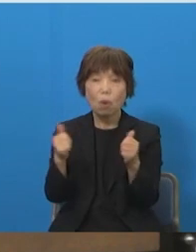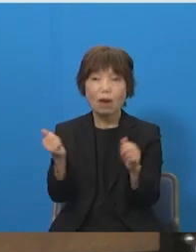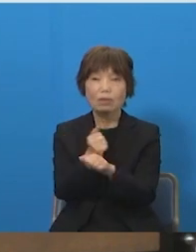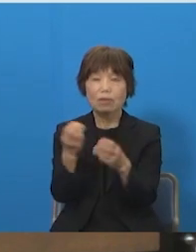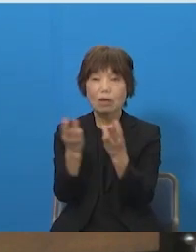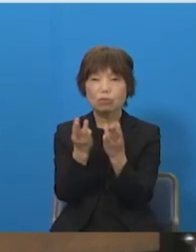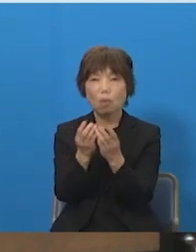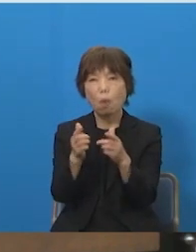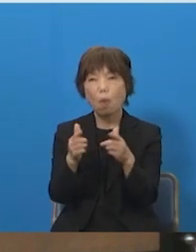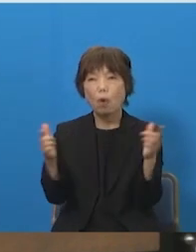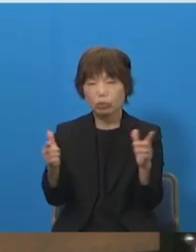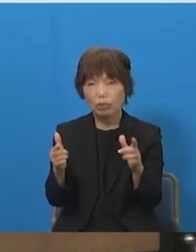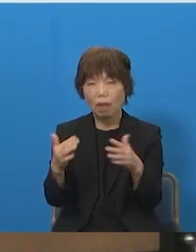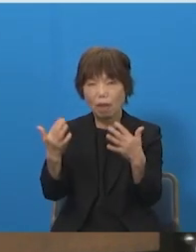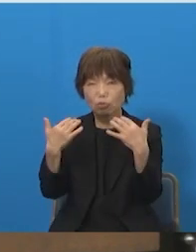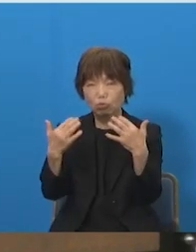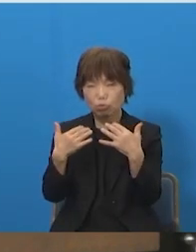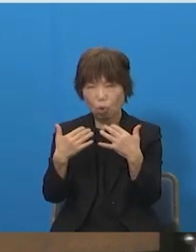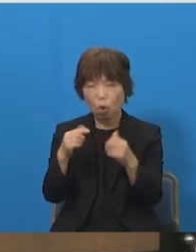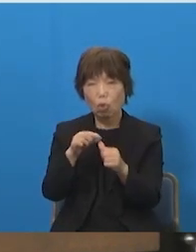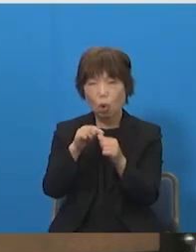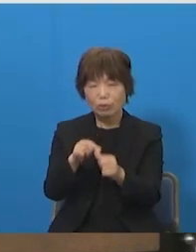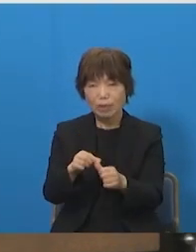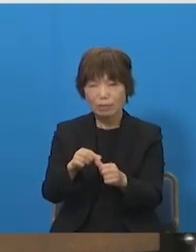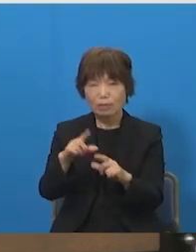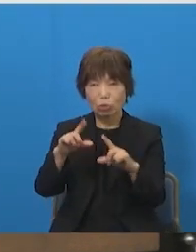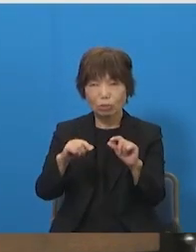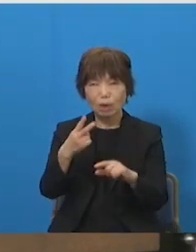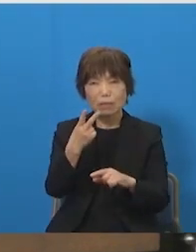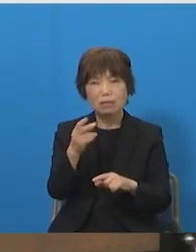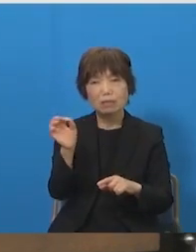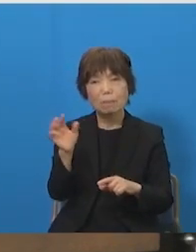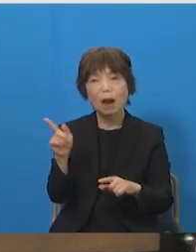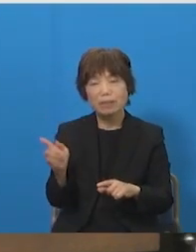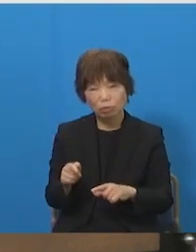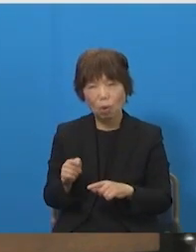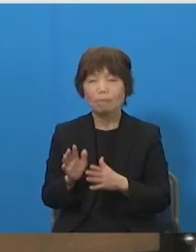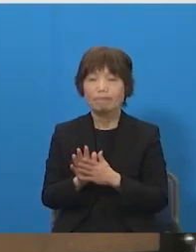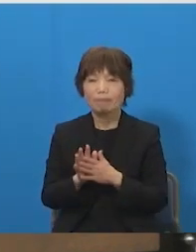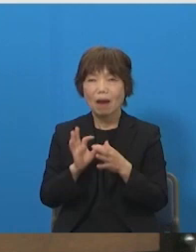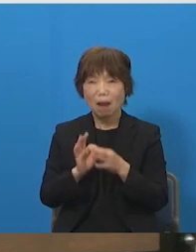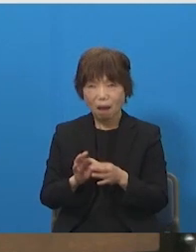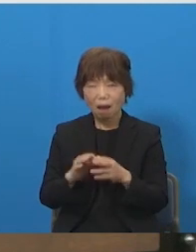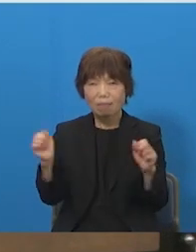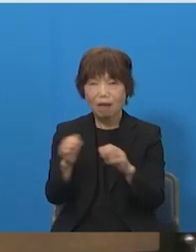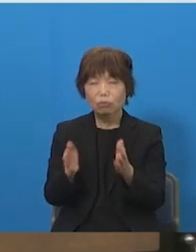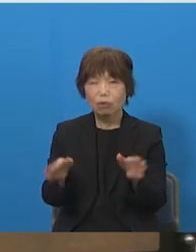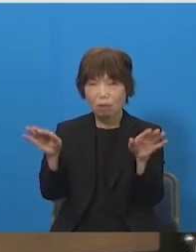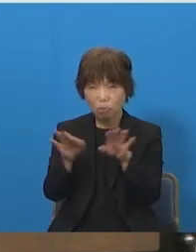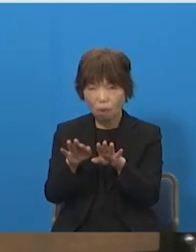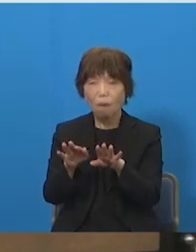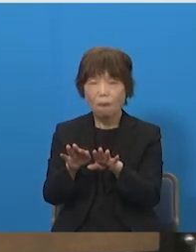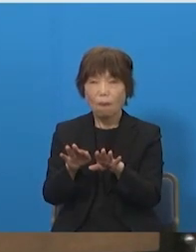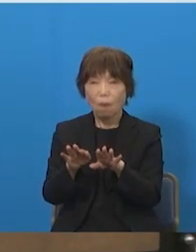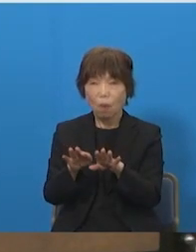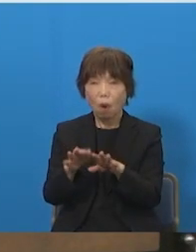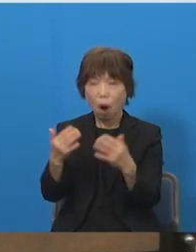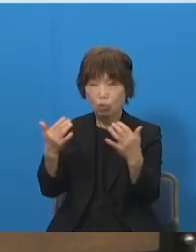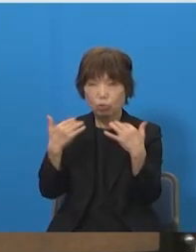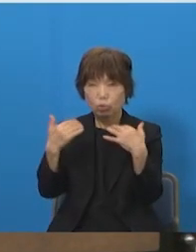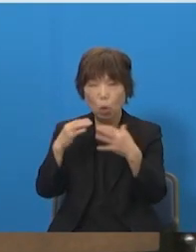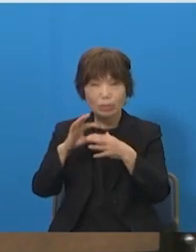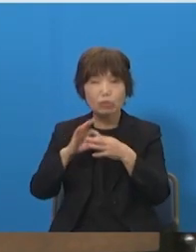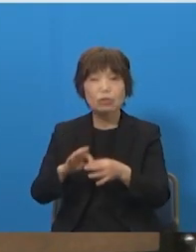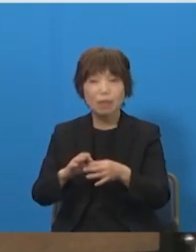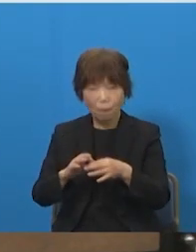こともあり、空調設置率は 2% にとどまっているため、体育館の空調設置については、災害のことも考えて進める